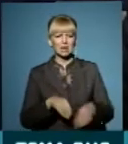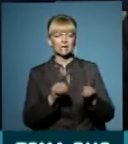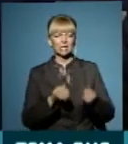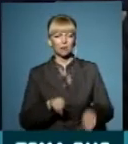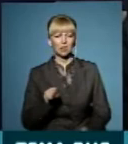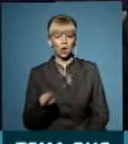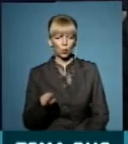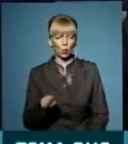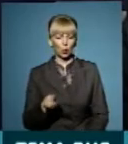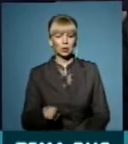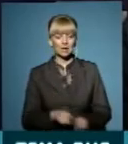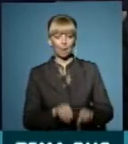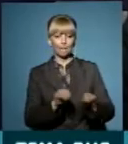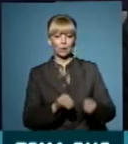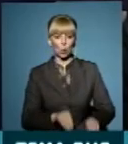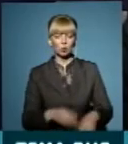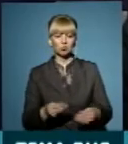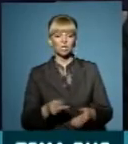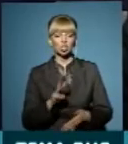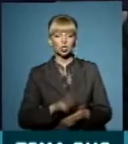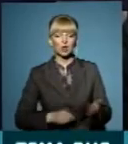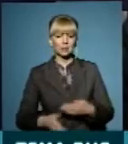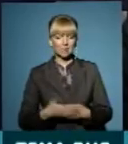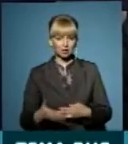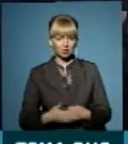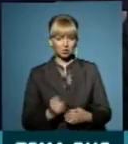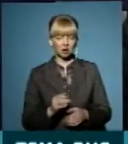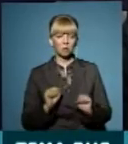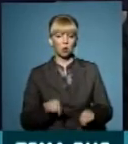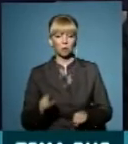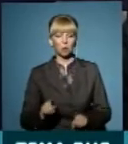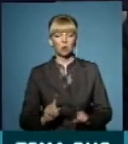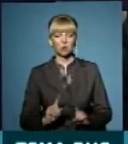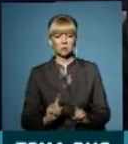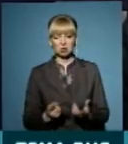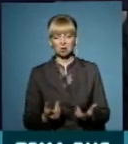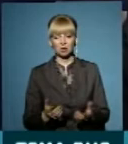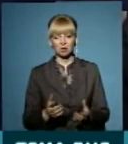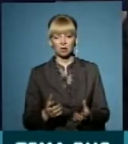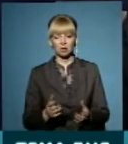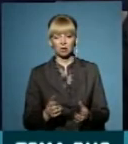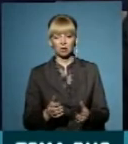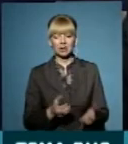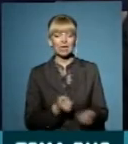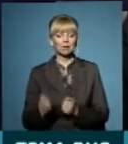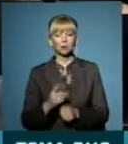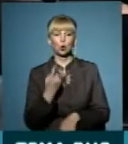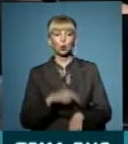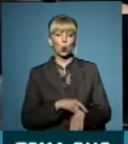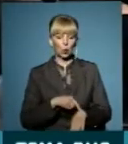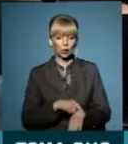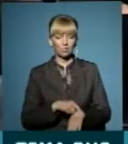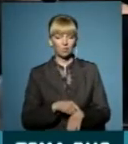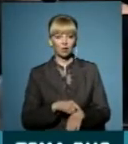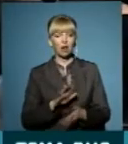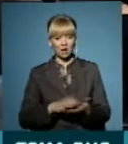на нього оцей протокол, накладаємо штрафну санкцію і можемо його затримати тільки на одну годину. І